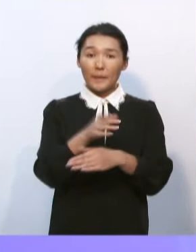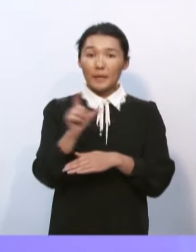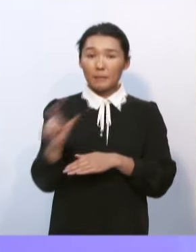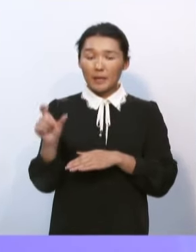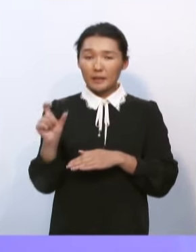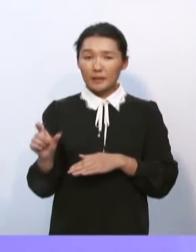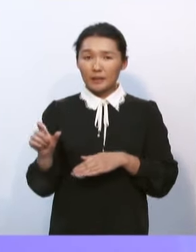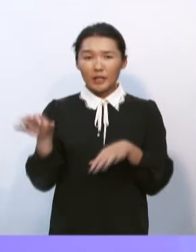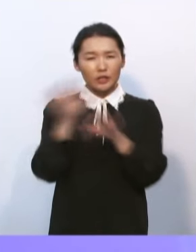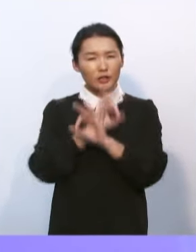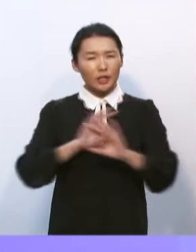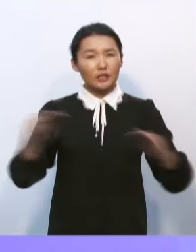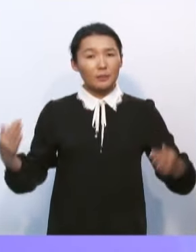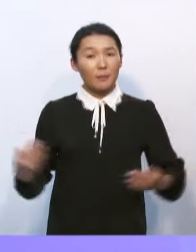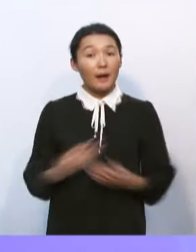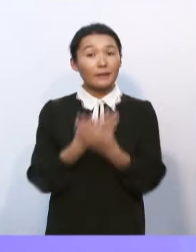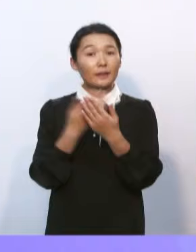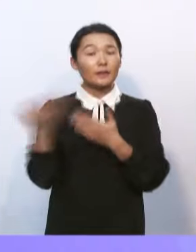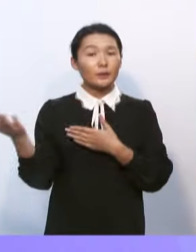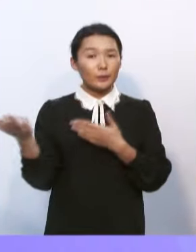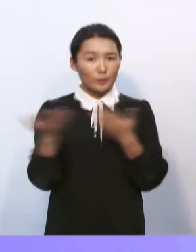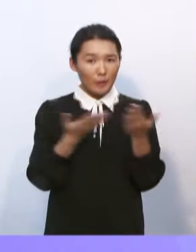жакшы маанайда тосуп алуу.